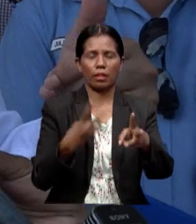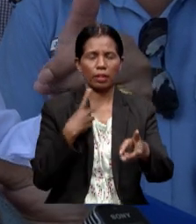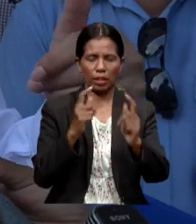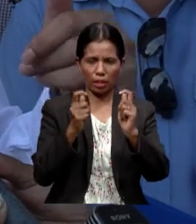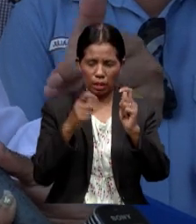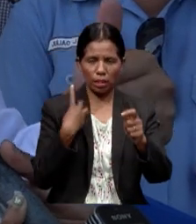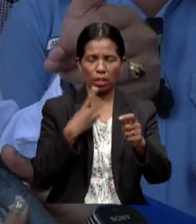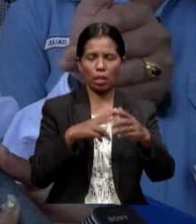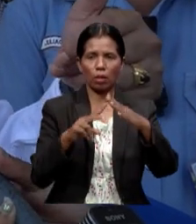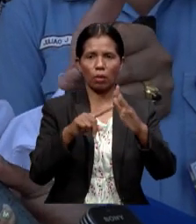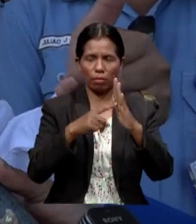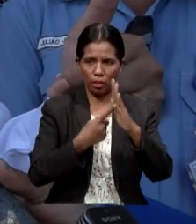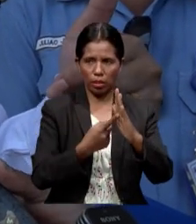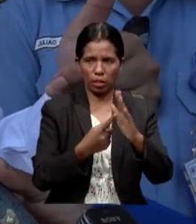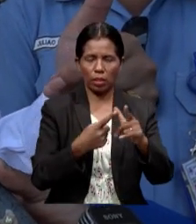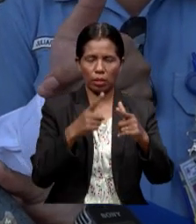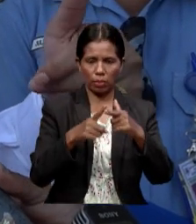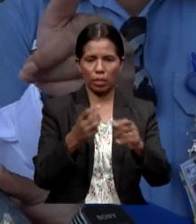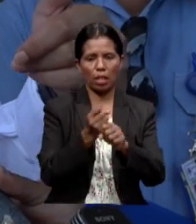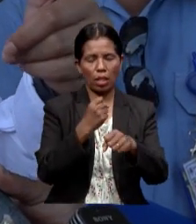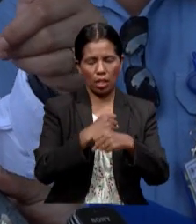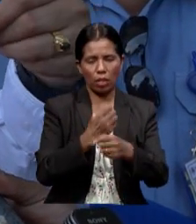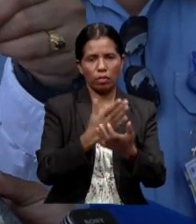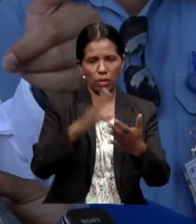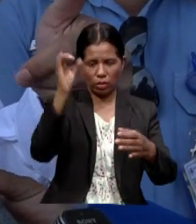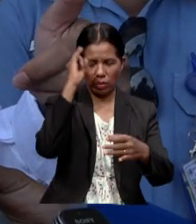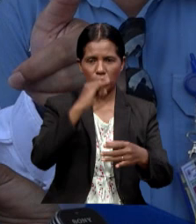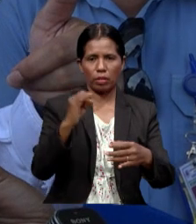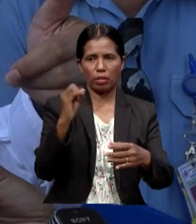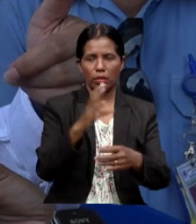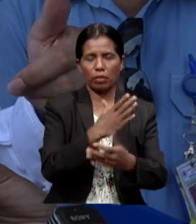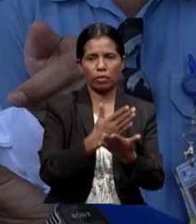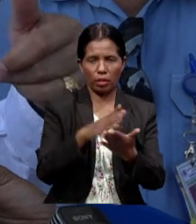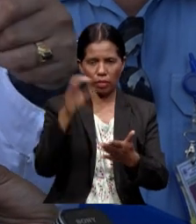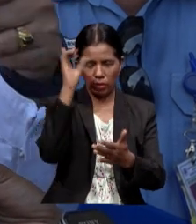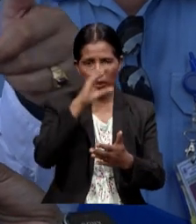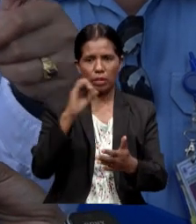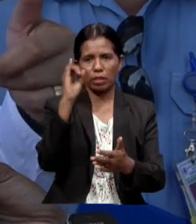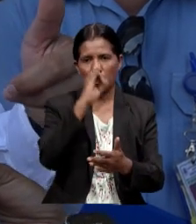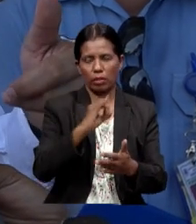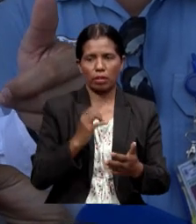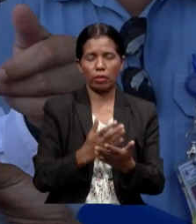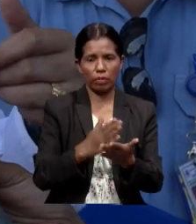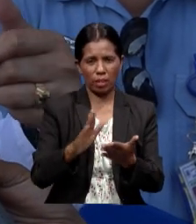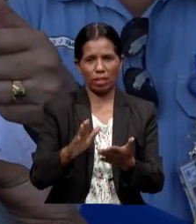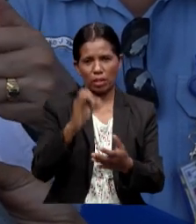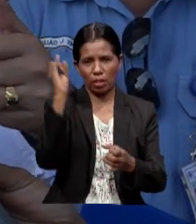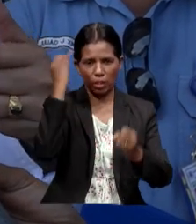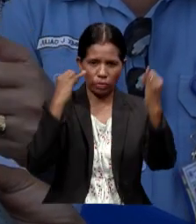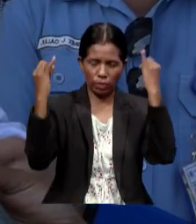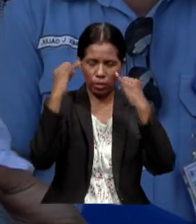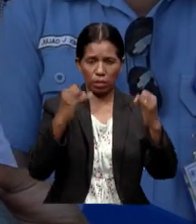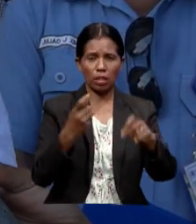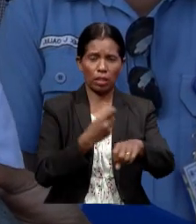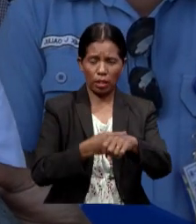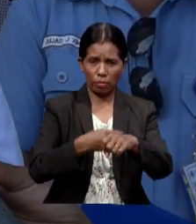hahu, halo teste nama sosialisasi ba sistem reform ne. Ia tempu barak mus, Ministério